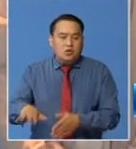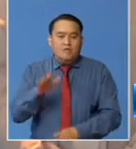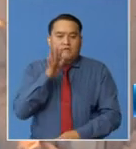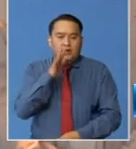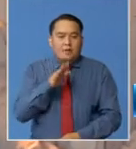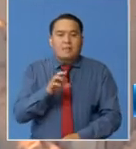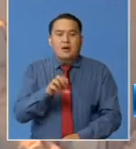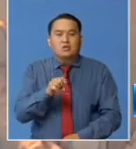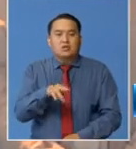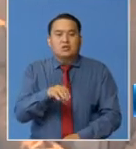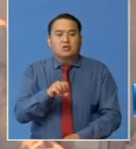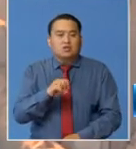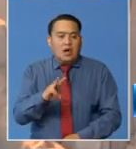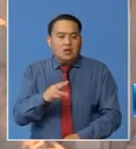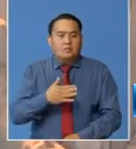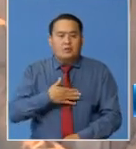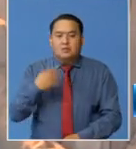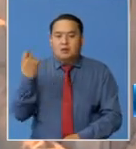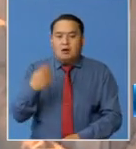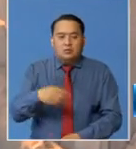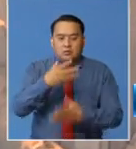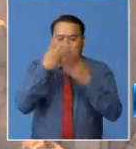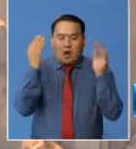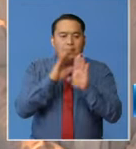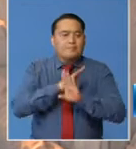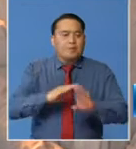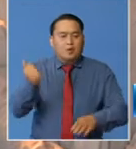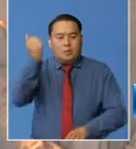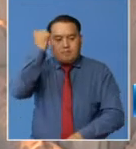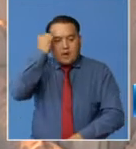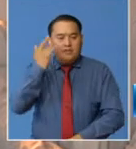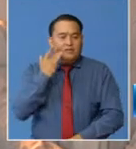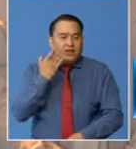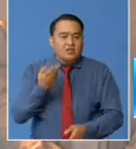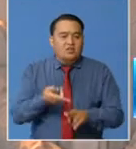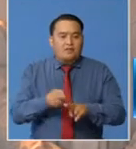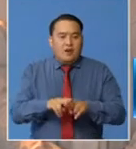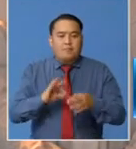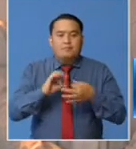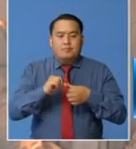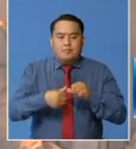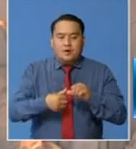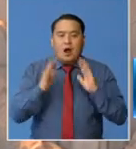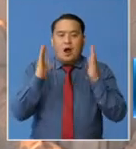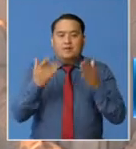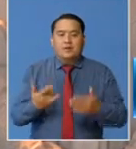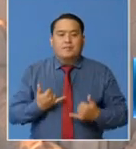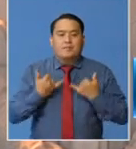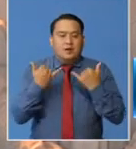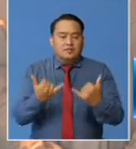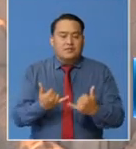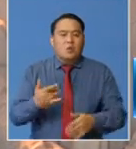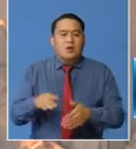как не стало Батыржана Оңғарова, мы никогда его не забудем. Память о нем будет жить вечно. Я считаю правильным то, что парку присвоили его